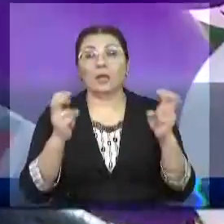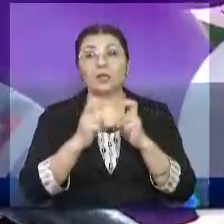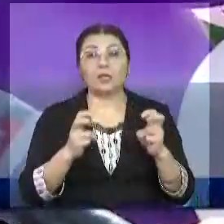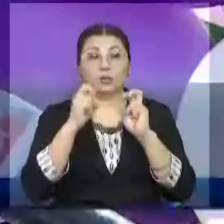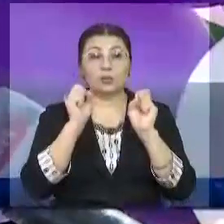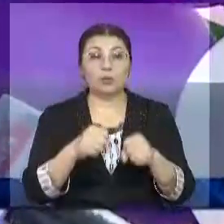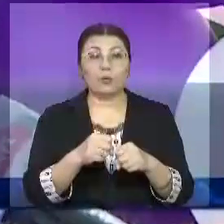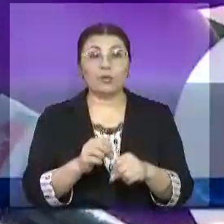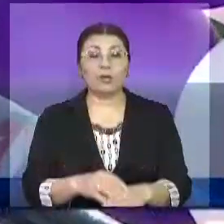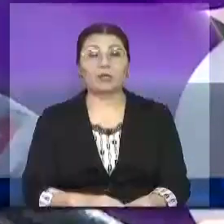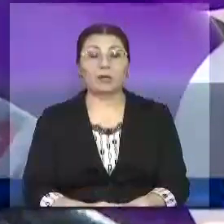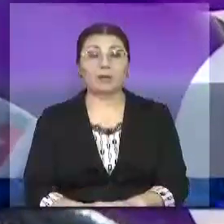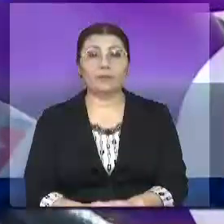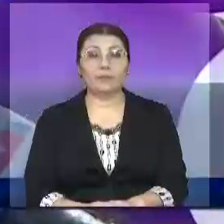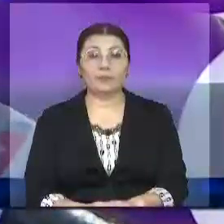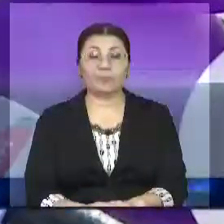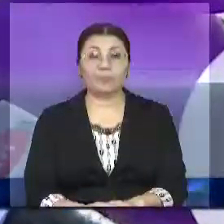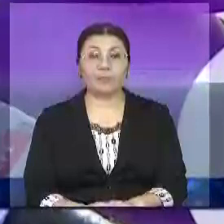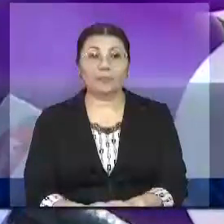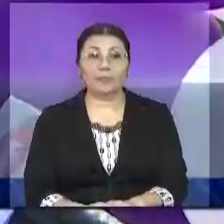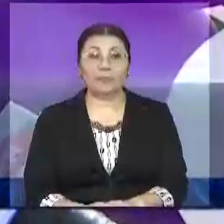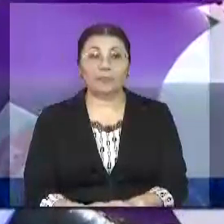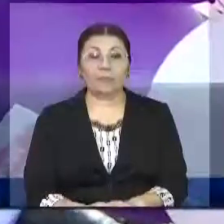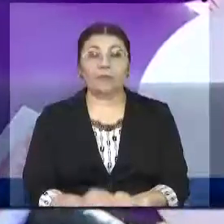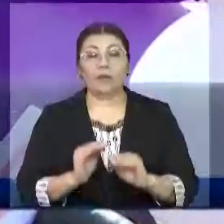тексереді, психоневрологическое состояниесін